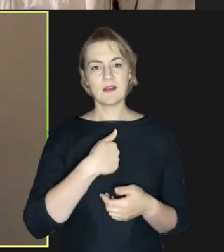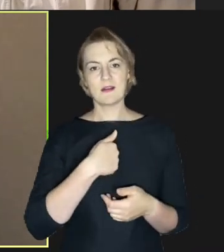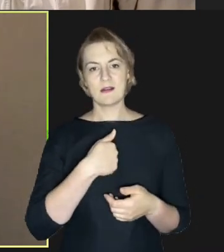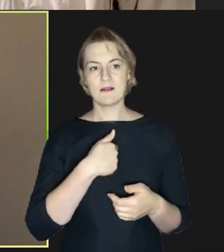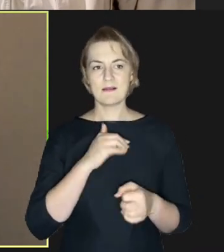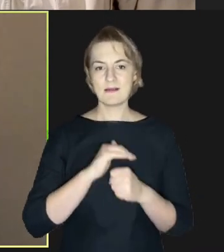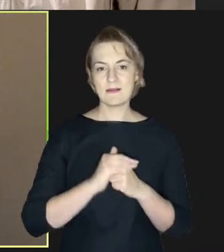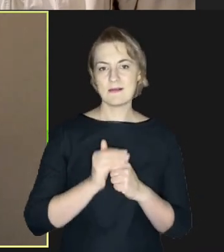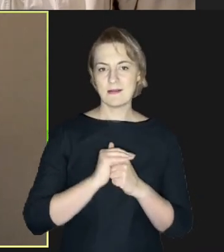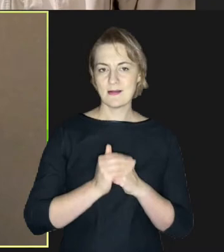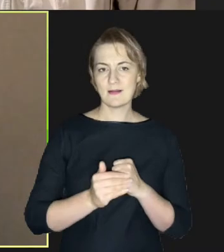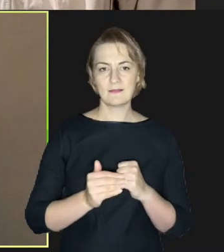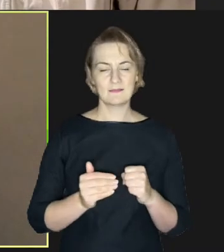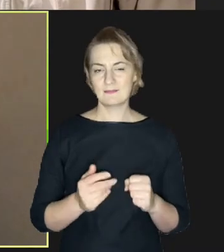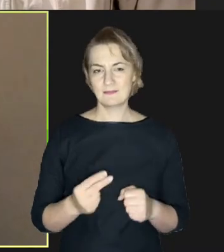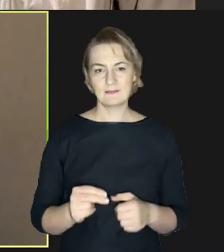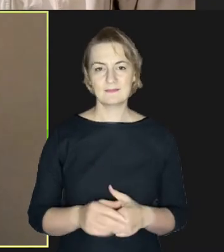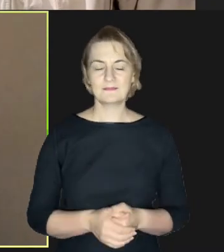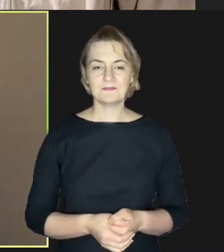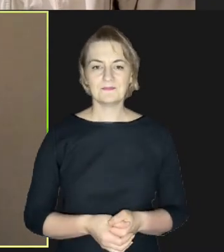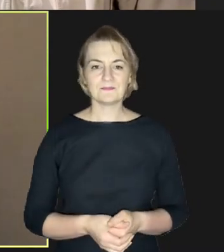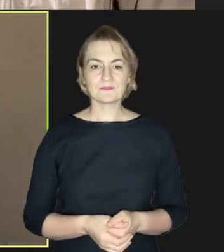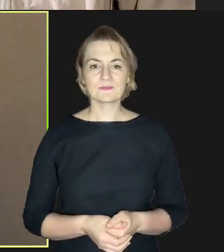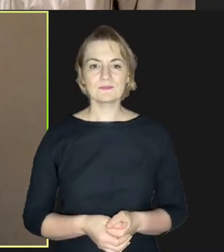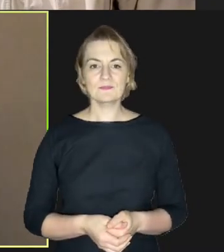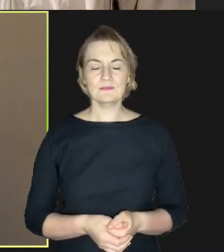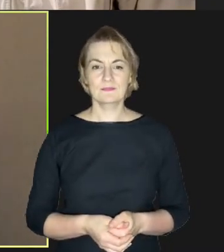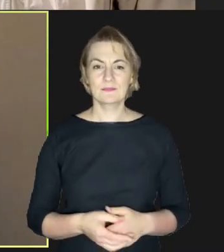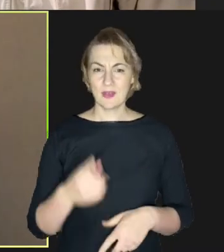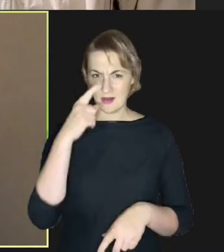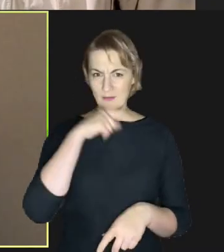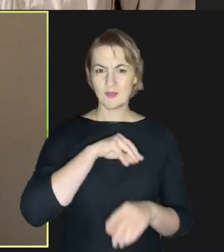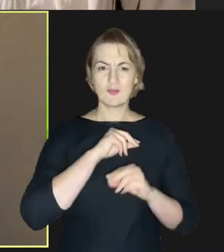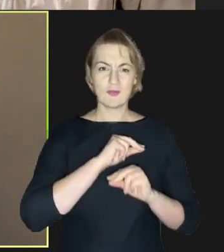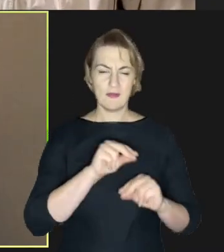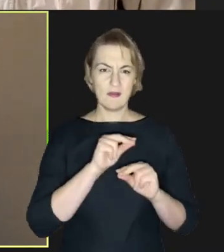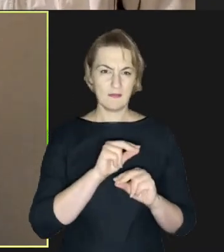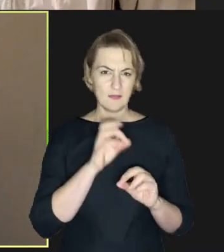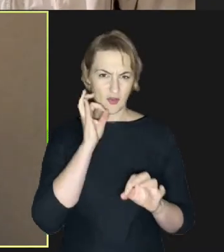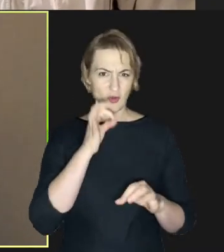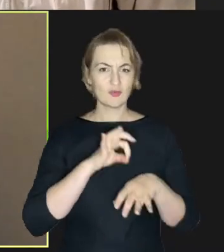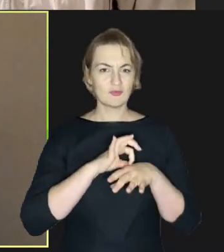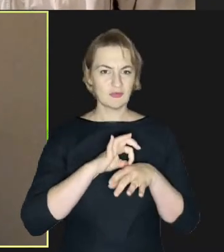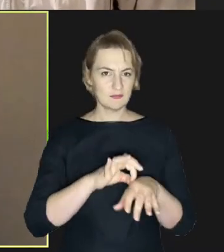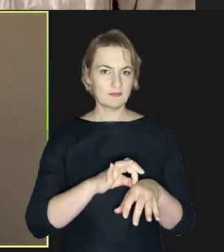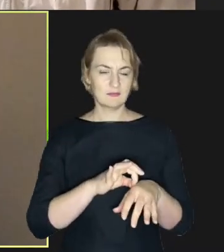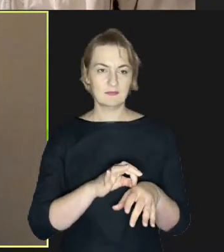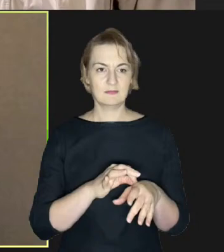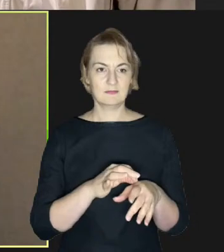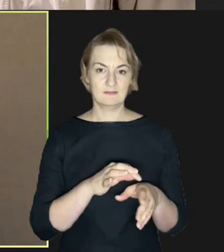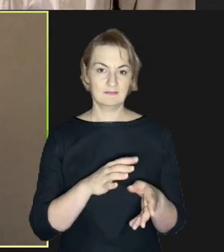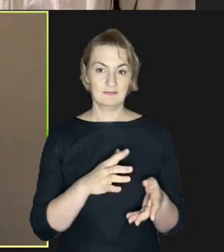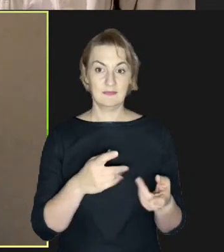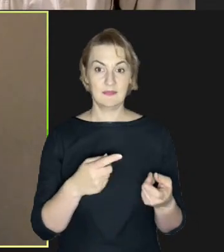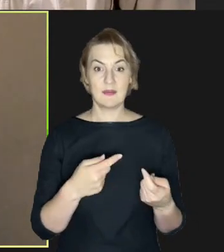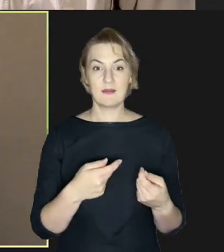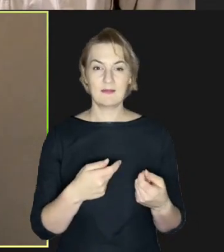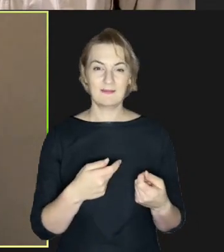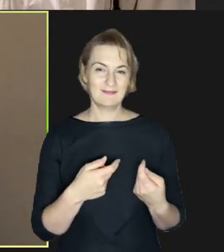psychoterapia dobrze prowadzona, no to nie ma nic wspólnego z masowaniem ego. No to wprawdzie